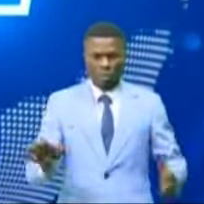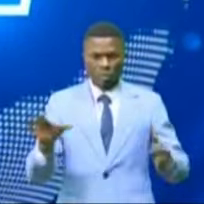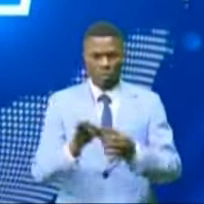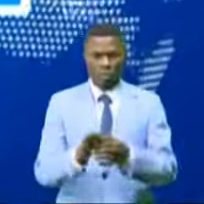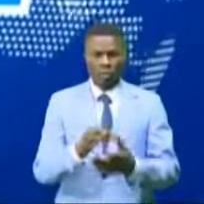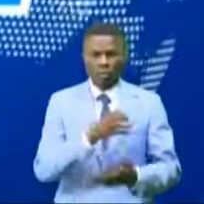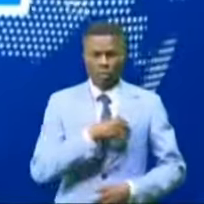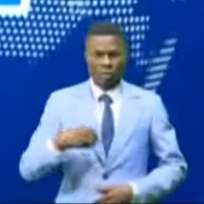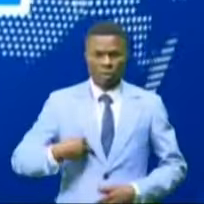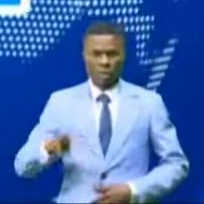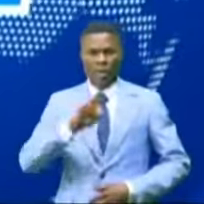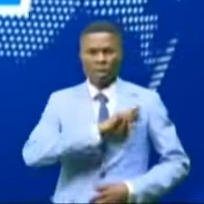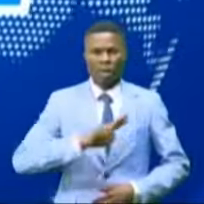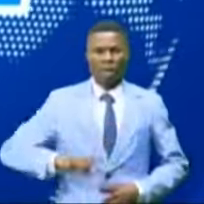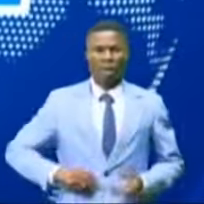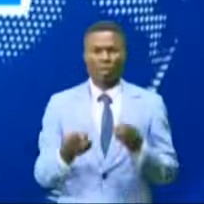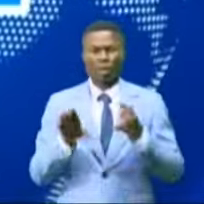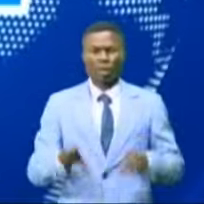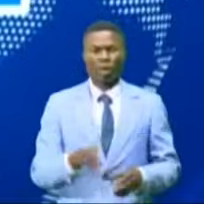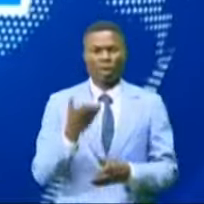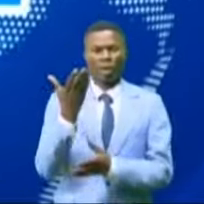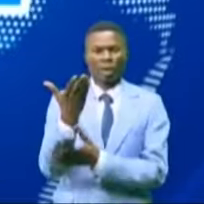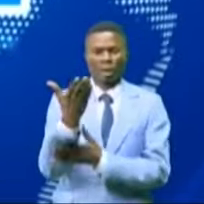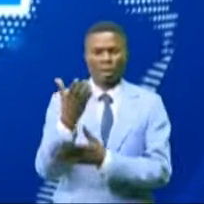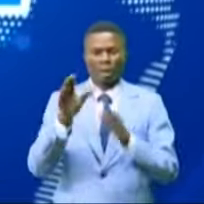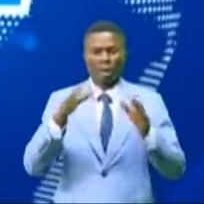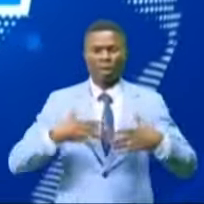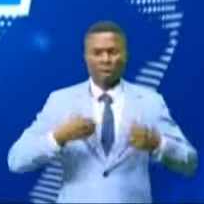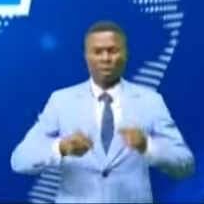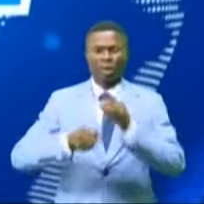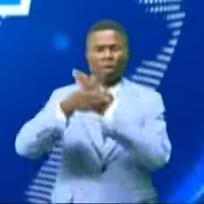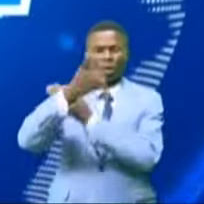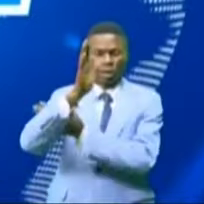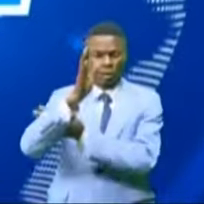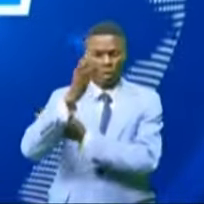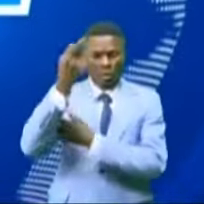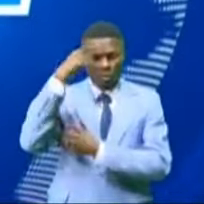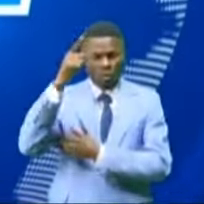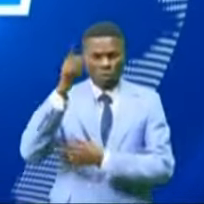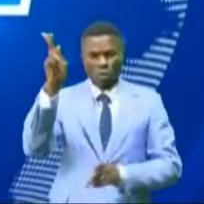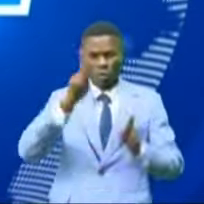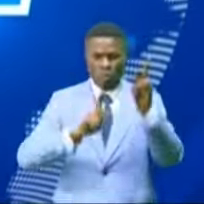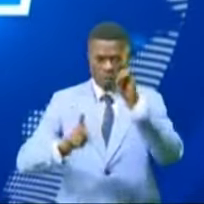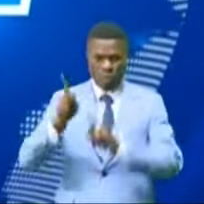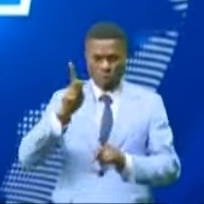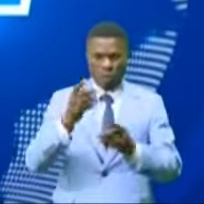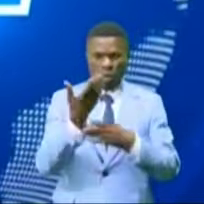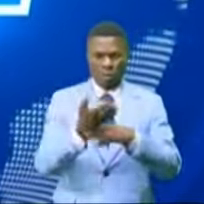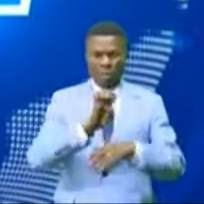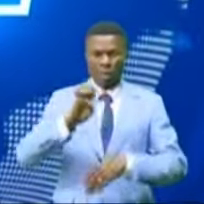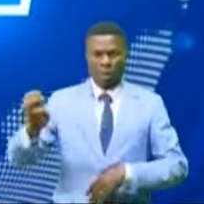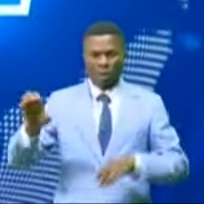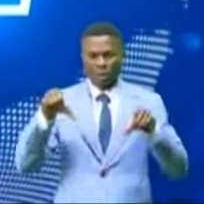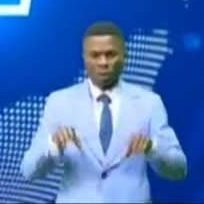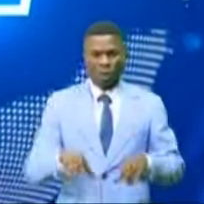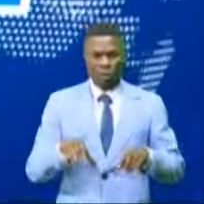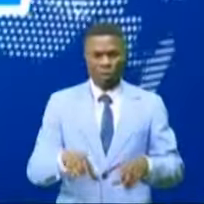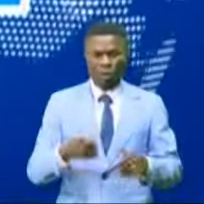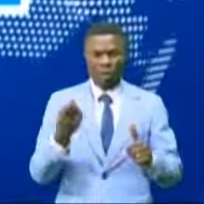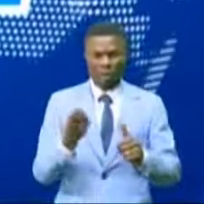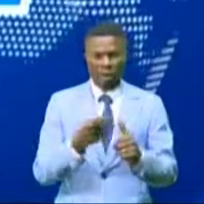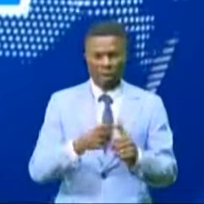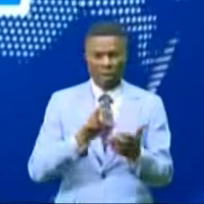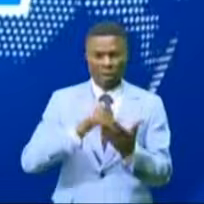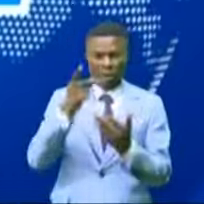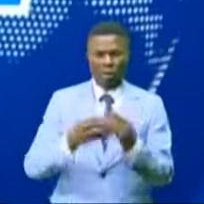de la République démocratique du Congo pour implorer la grâce divine en faveur des populations de l'Est du pays, et ce, dans le